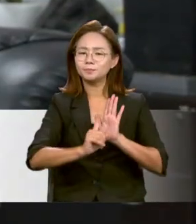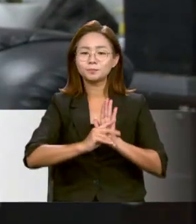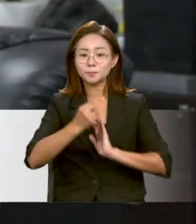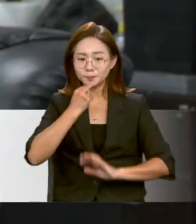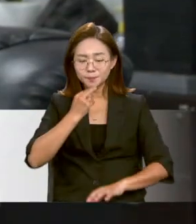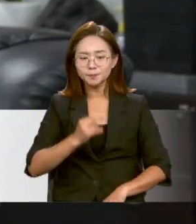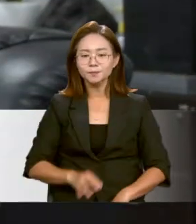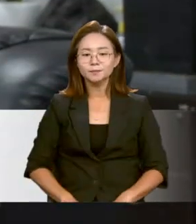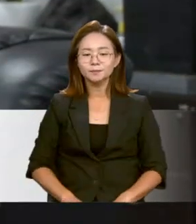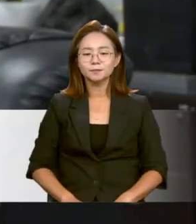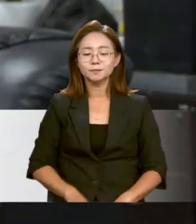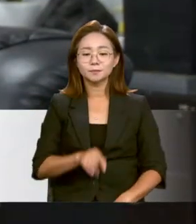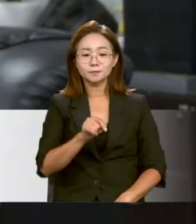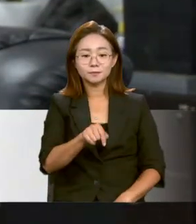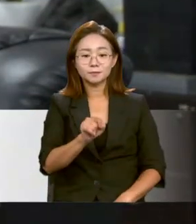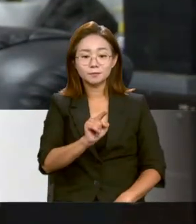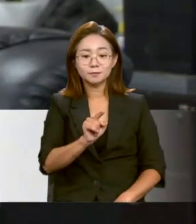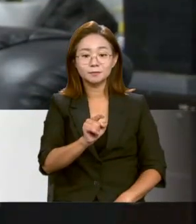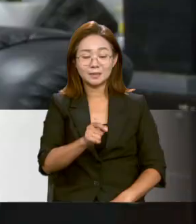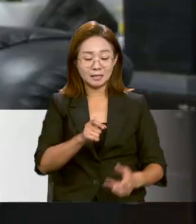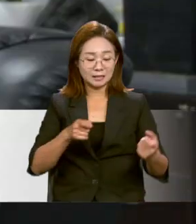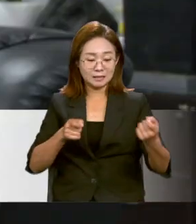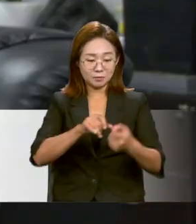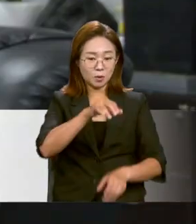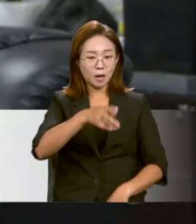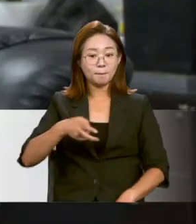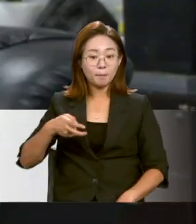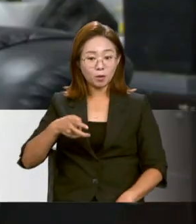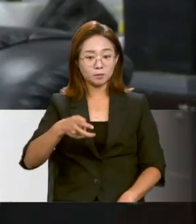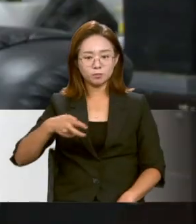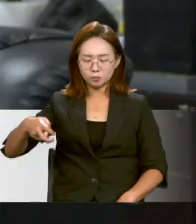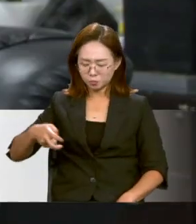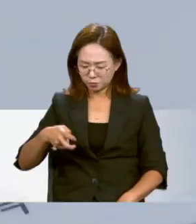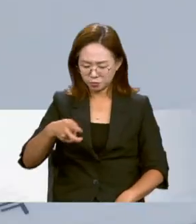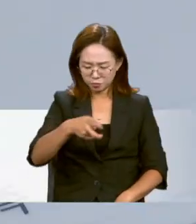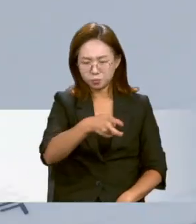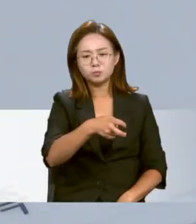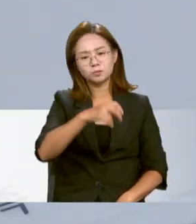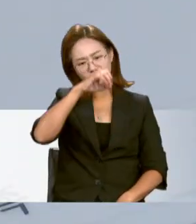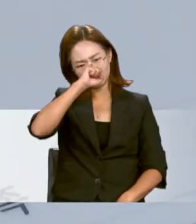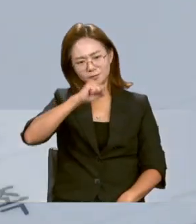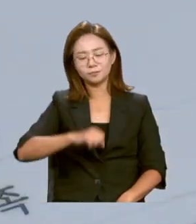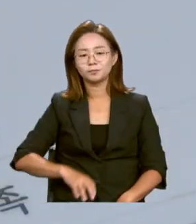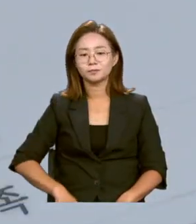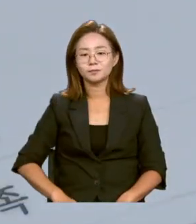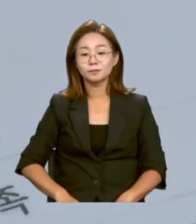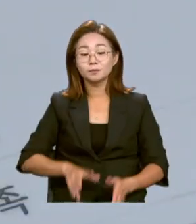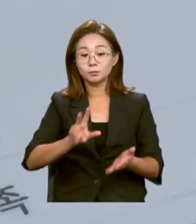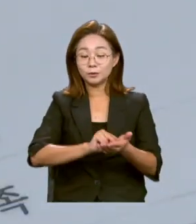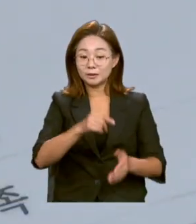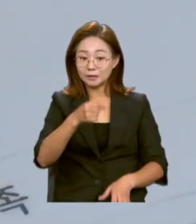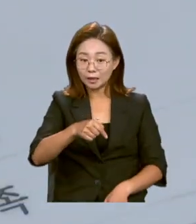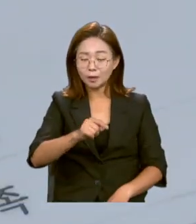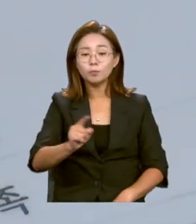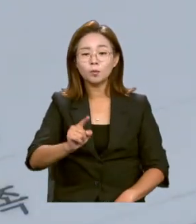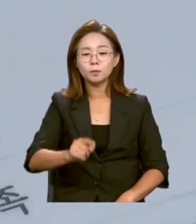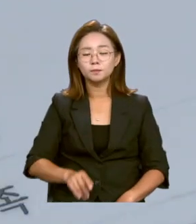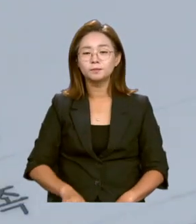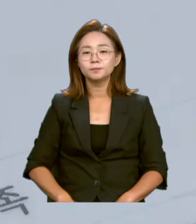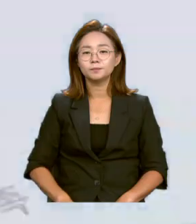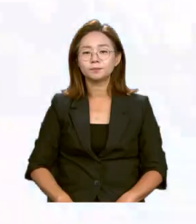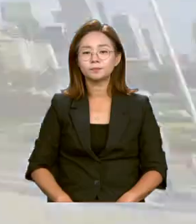않았고 차라리이 그 경 지역을 버스라 문제는 이만이